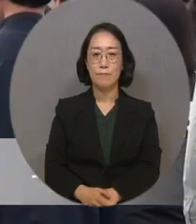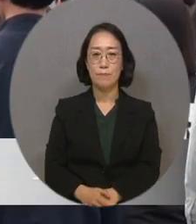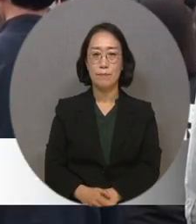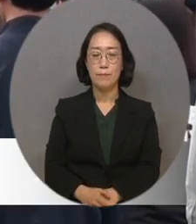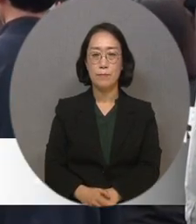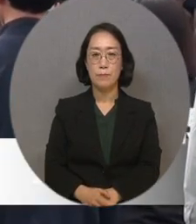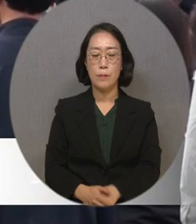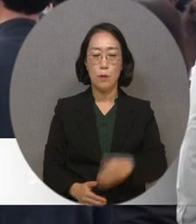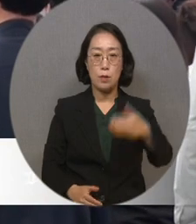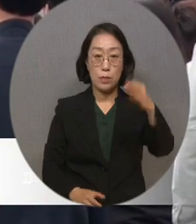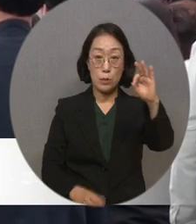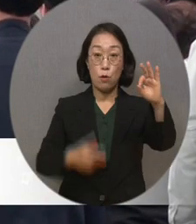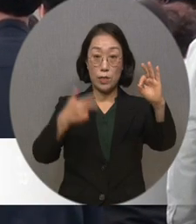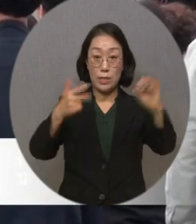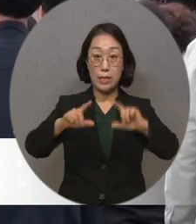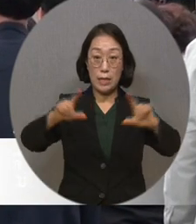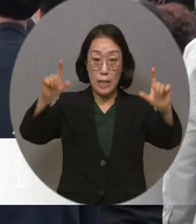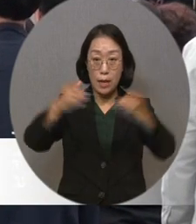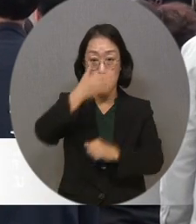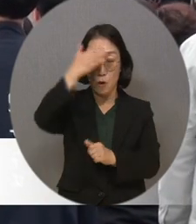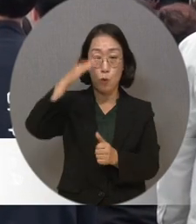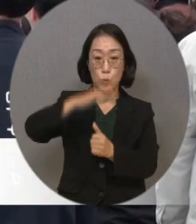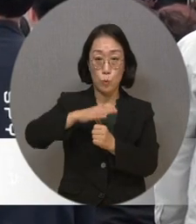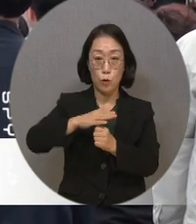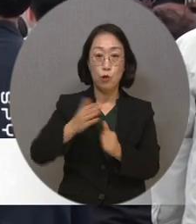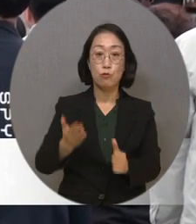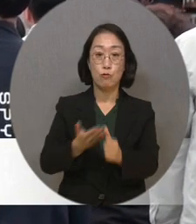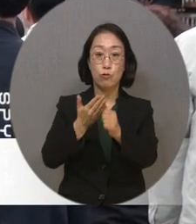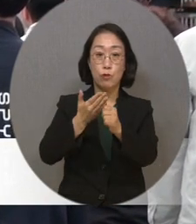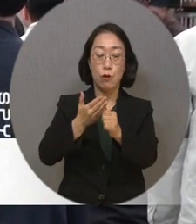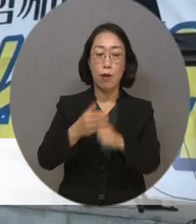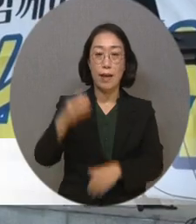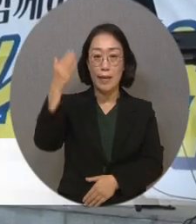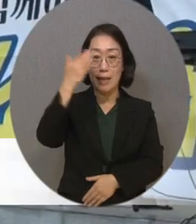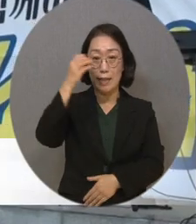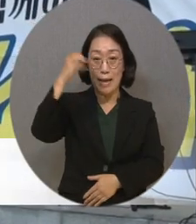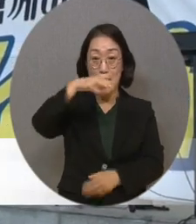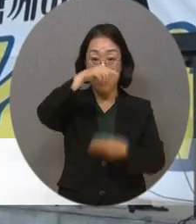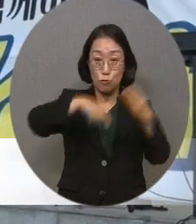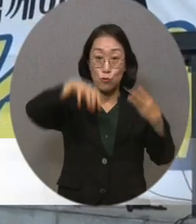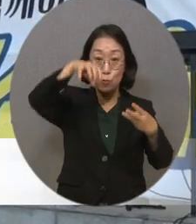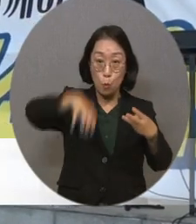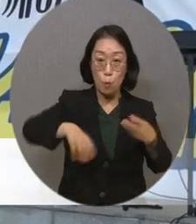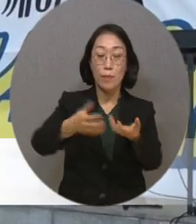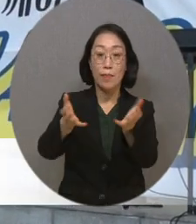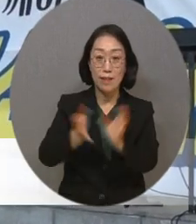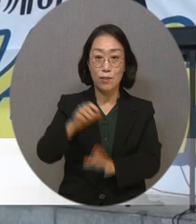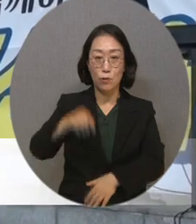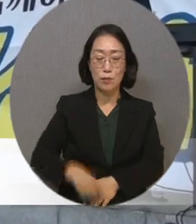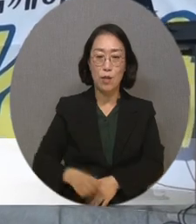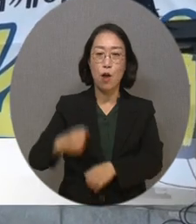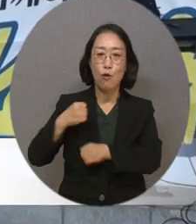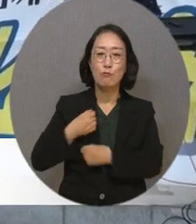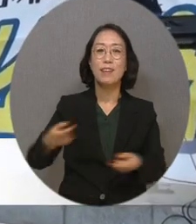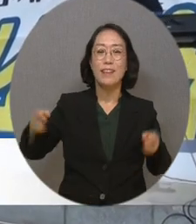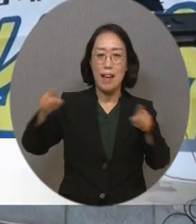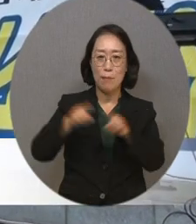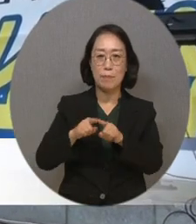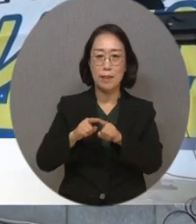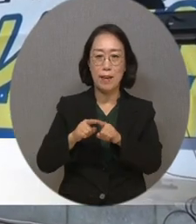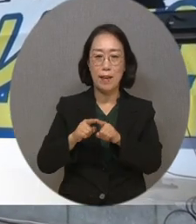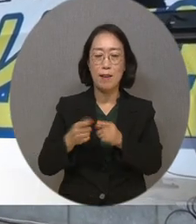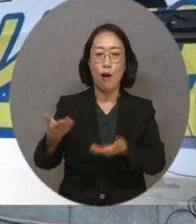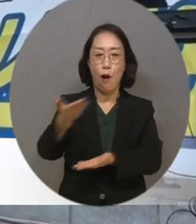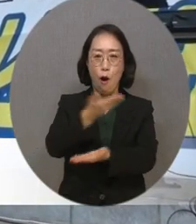지난 7일 한국청소년육성회 양주시 지부는 오기갑 연안에서 국군 장병들과 함께하는